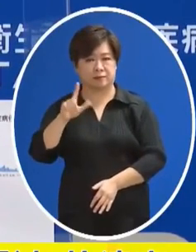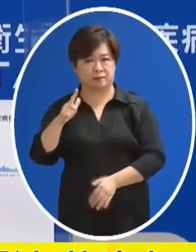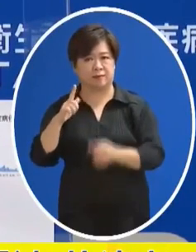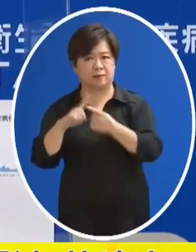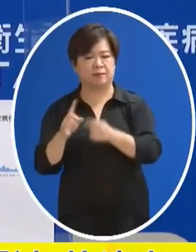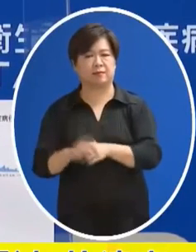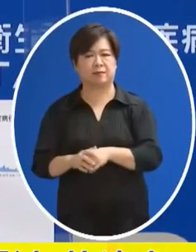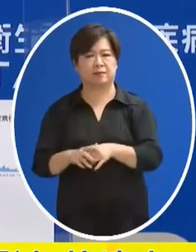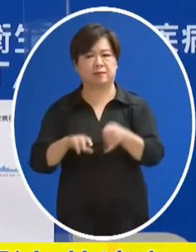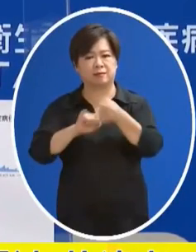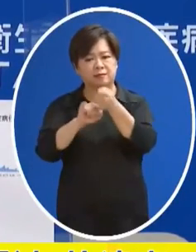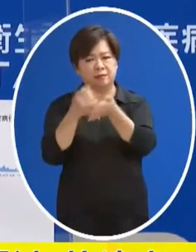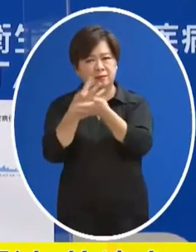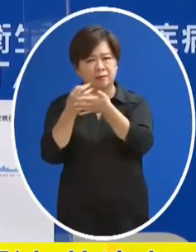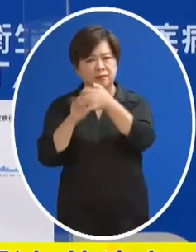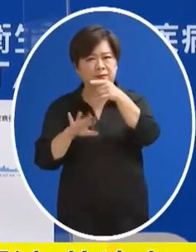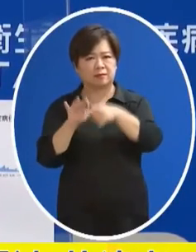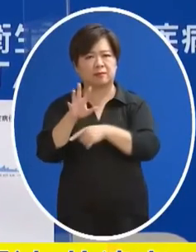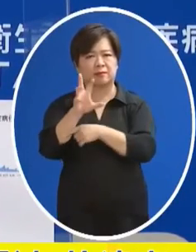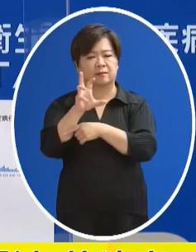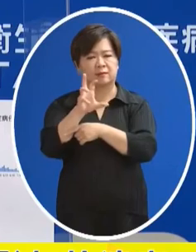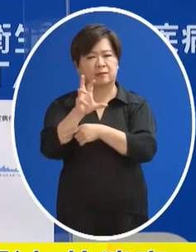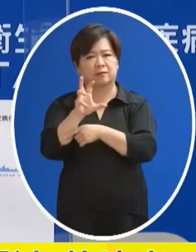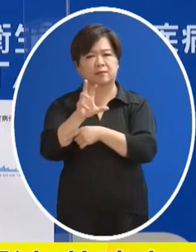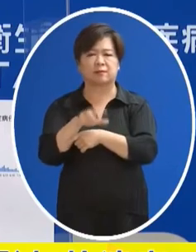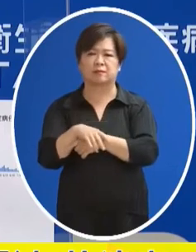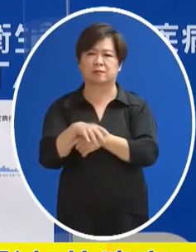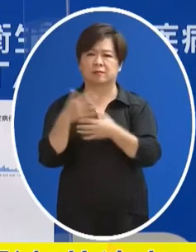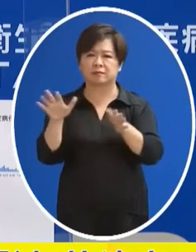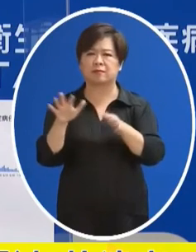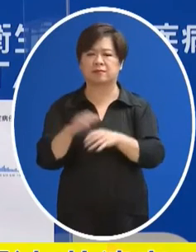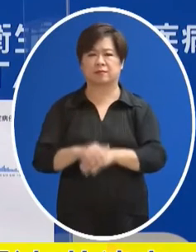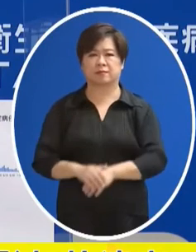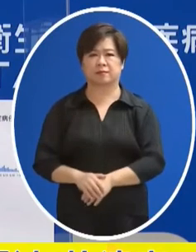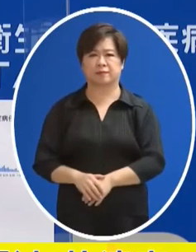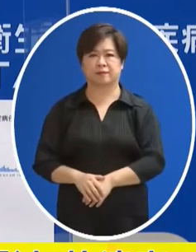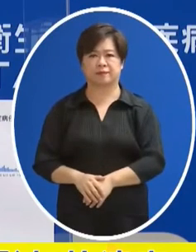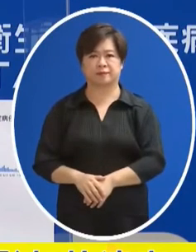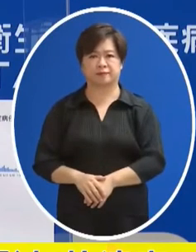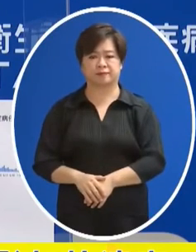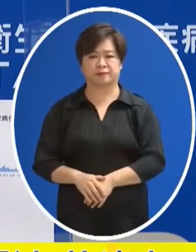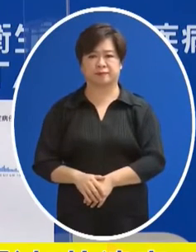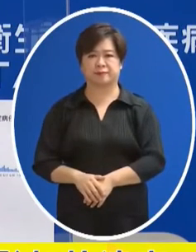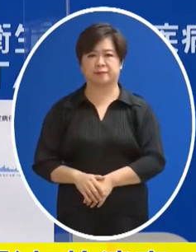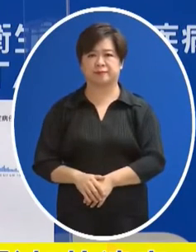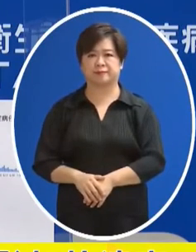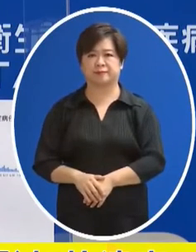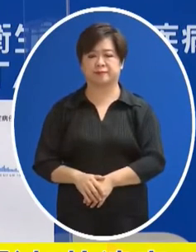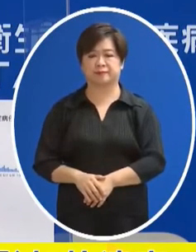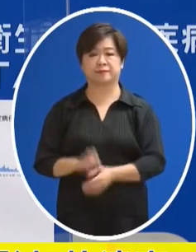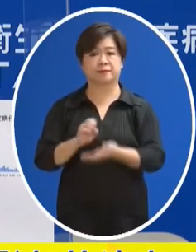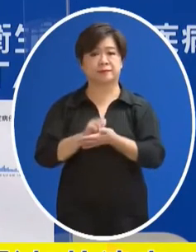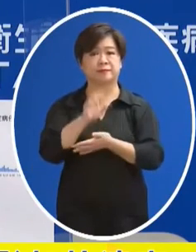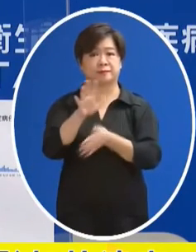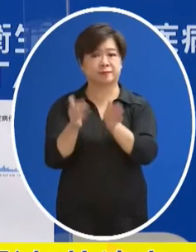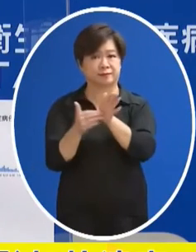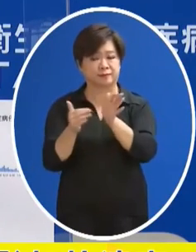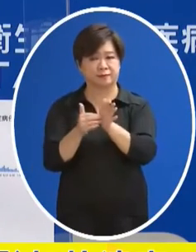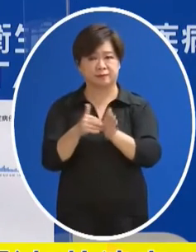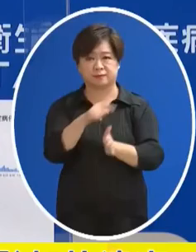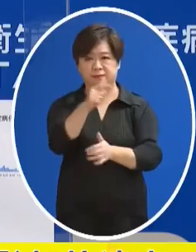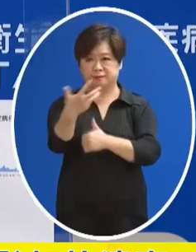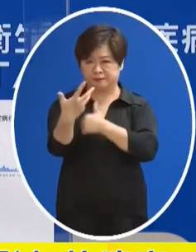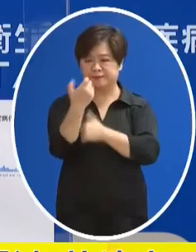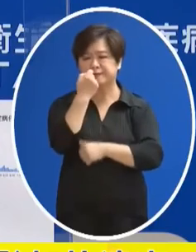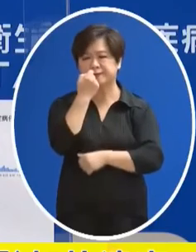1,212,396人。那预约的比例已经快要到79.29%。好，那以上我们先做这样的报告哈，那有问